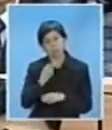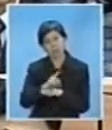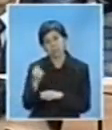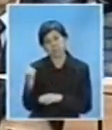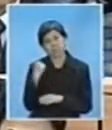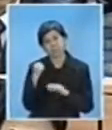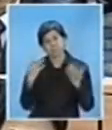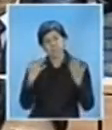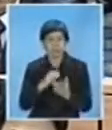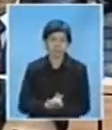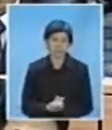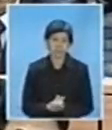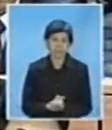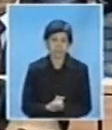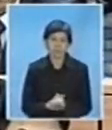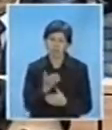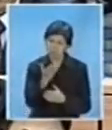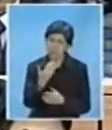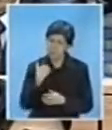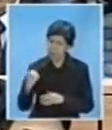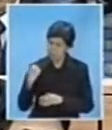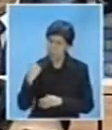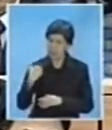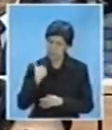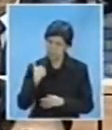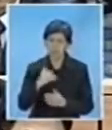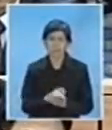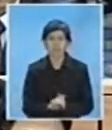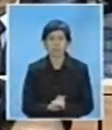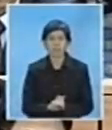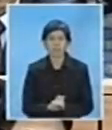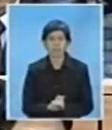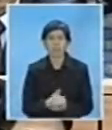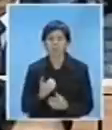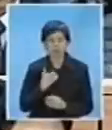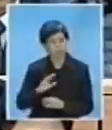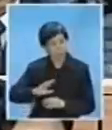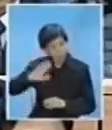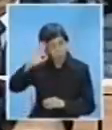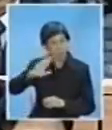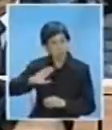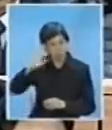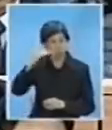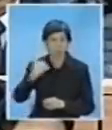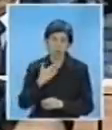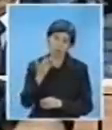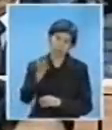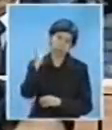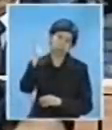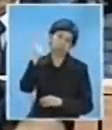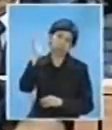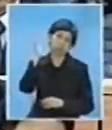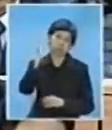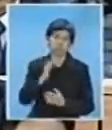านเลยนะท่านเป็นคนมีอำนาจมีการประท้วงแล้วว่าผู้อภิปรายเนี่